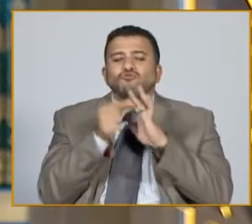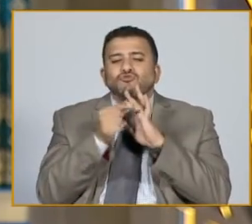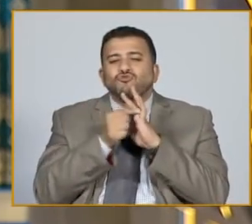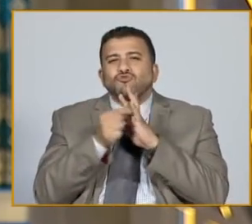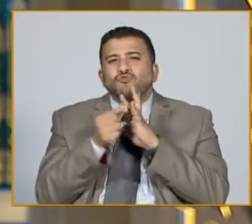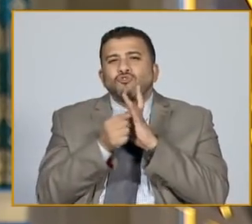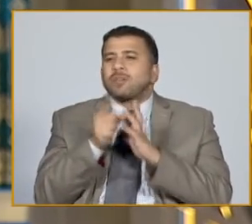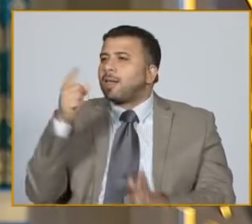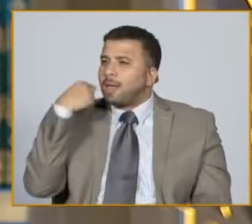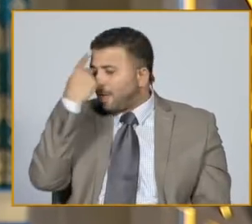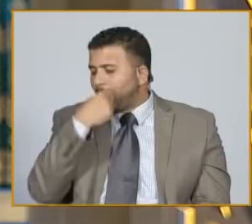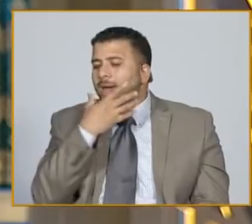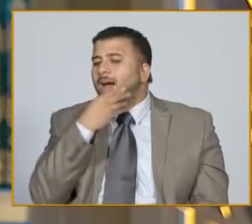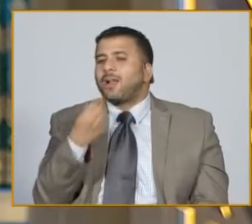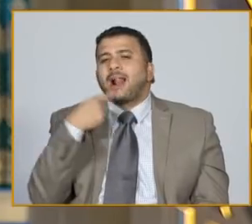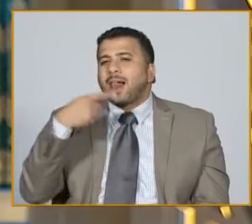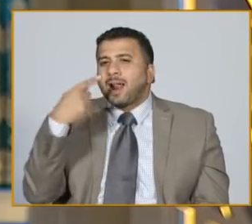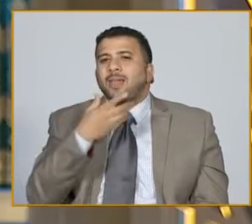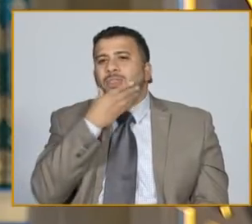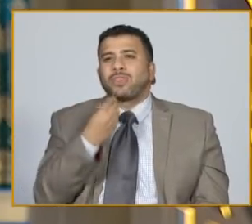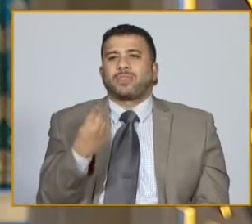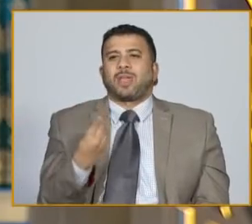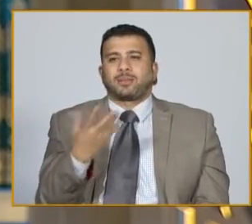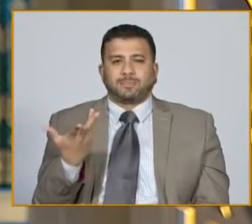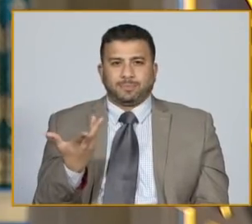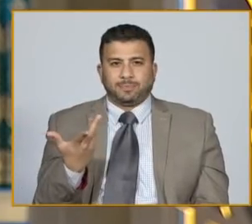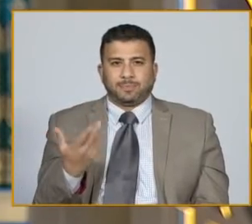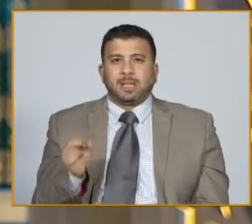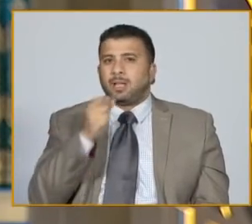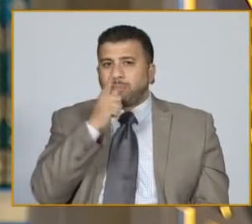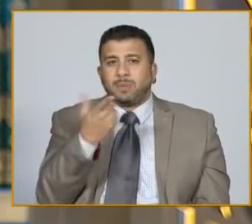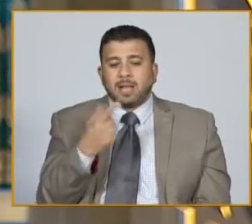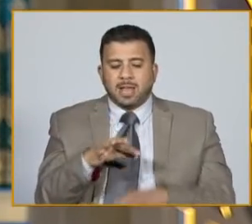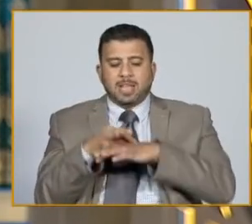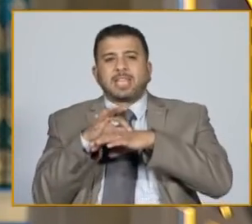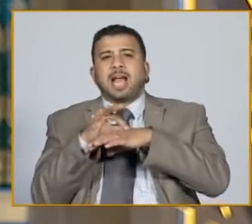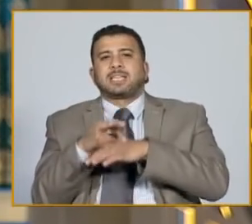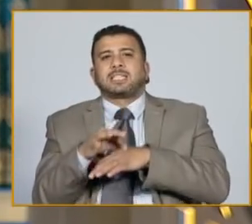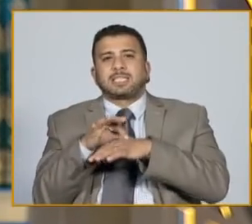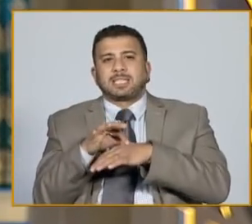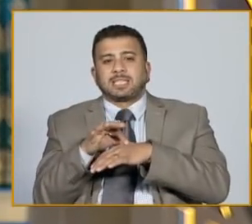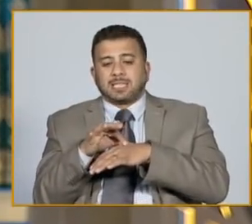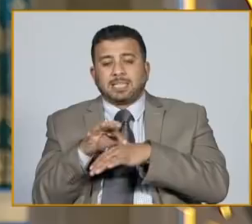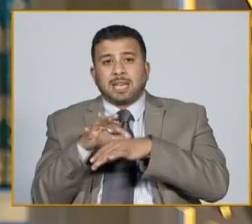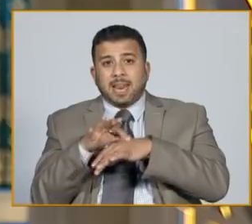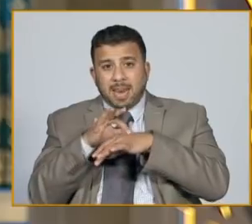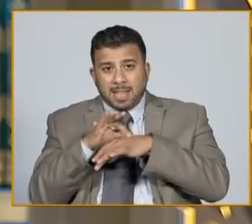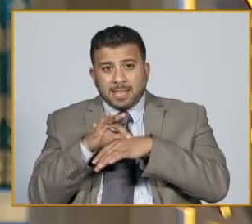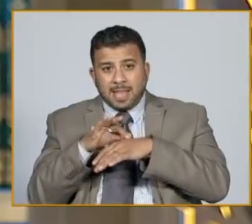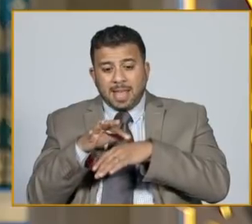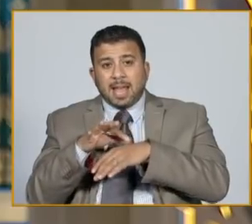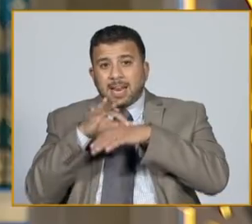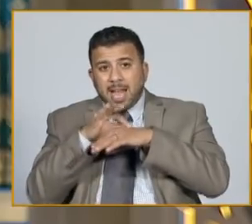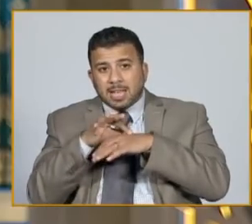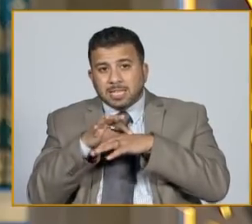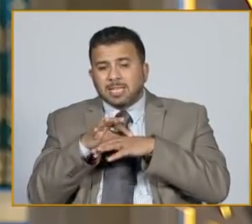يقول كلام طيب، وكذلك الكذب لأجل الإصلاح بين الناس، لأن الصلح بين